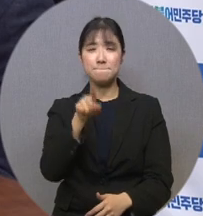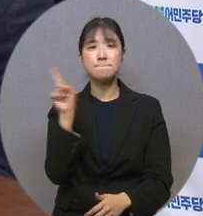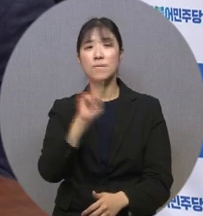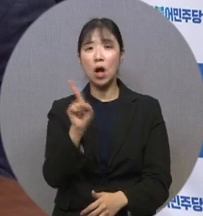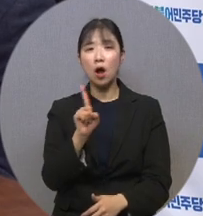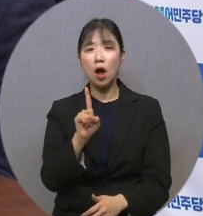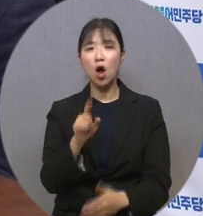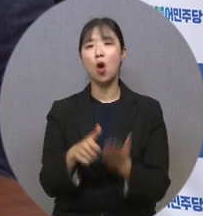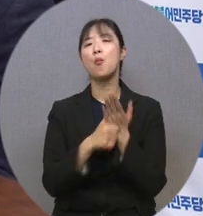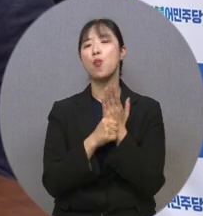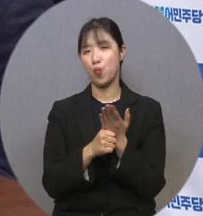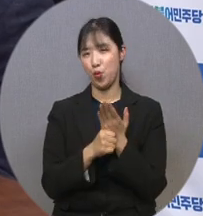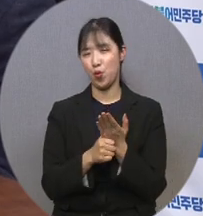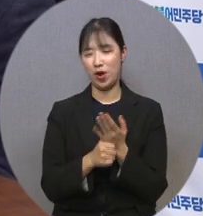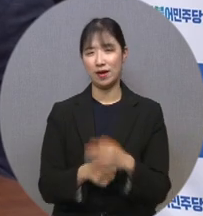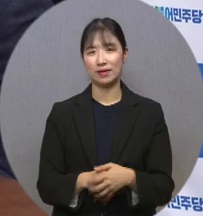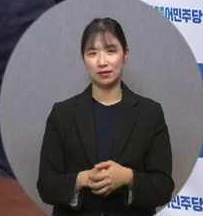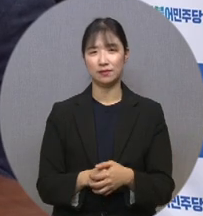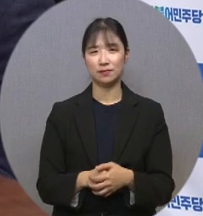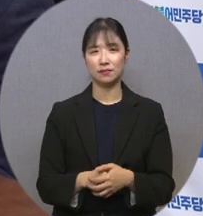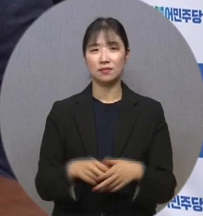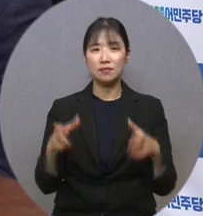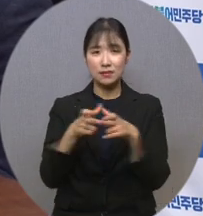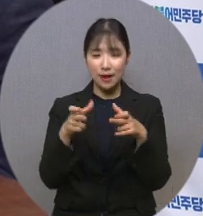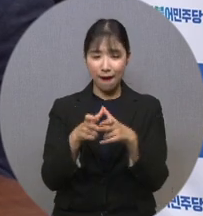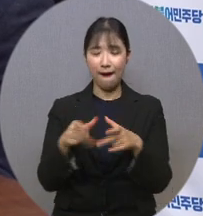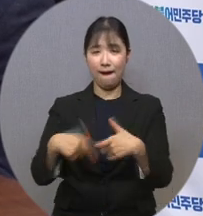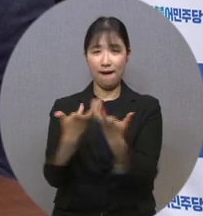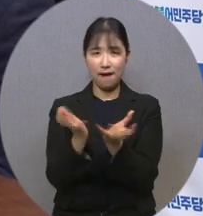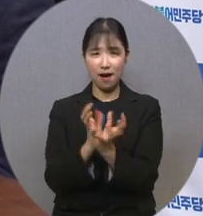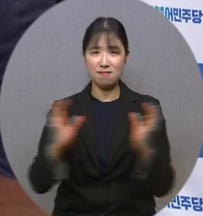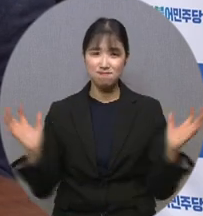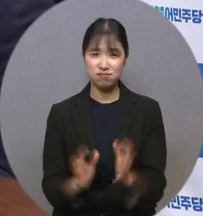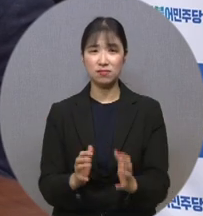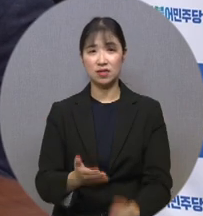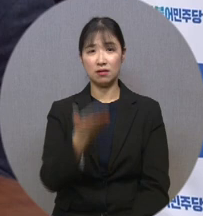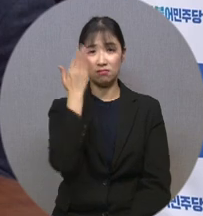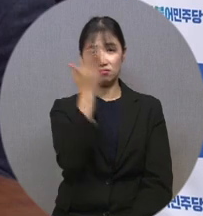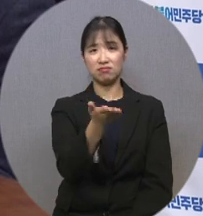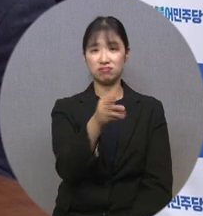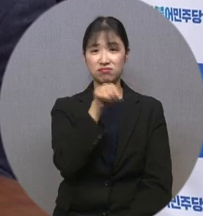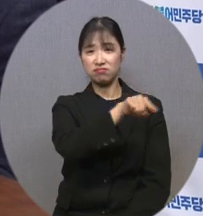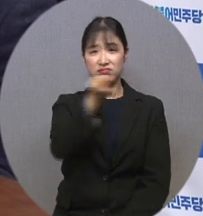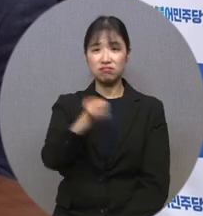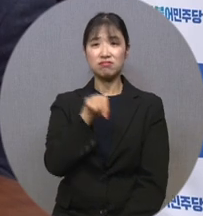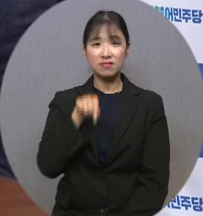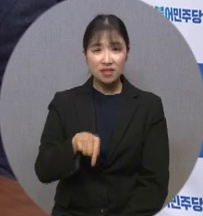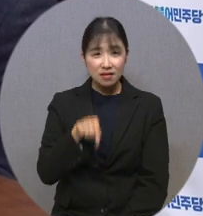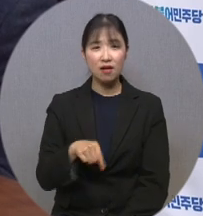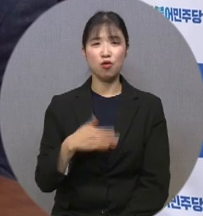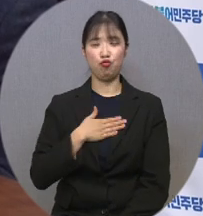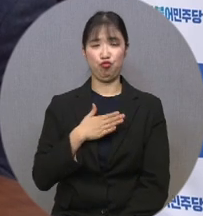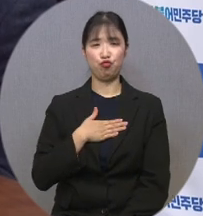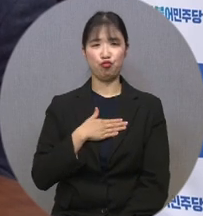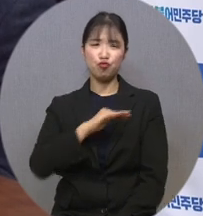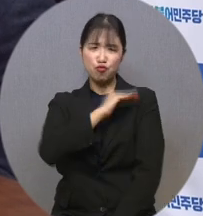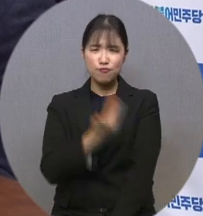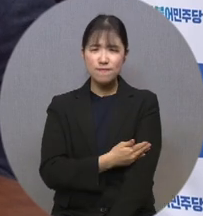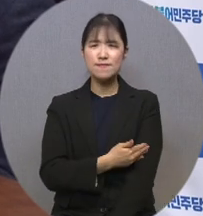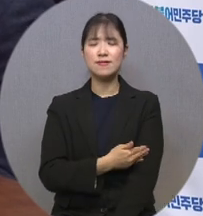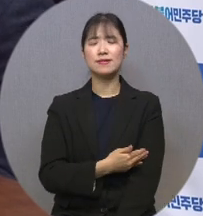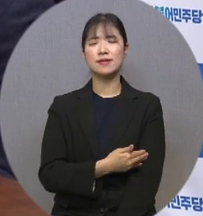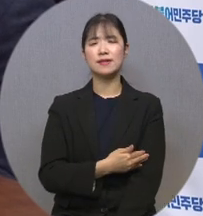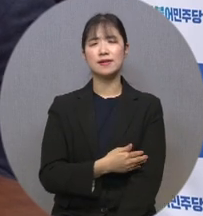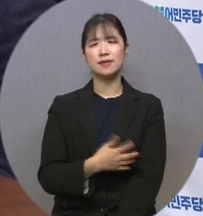거는 표거든요. 그 장애인계가 뭉쳐서 당신들한테 이러한 우리의 권익에 이런